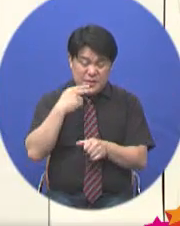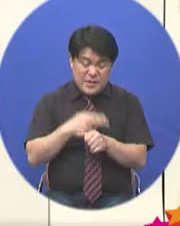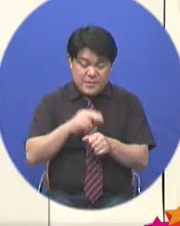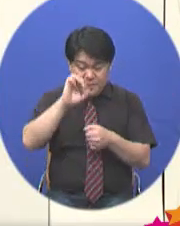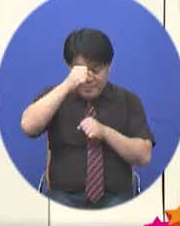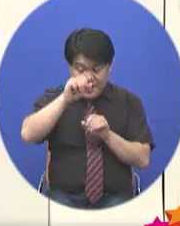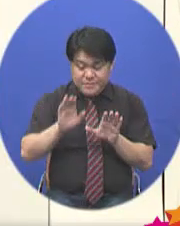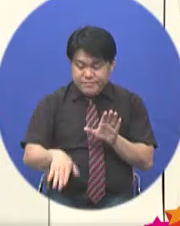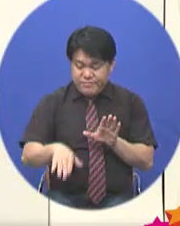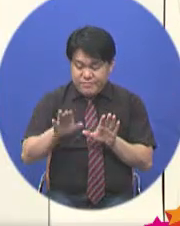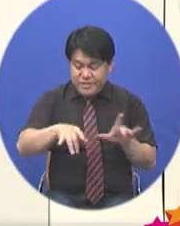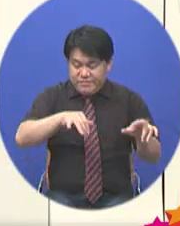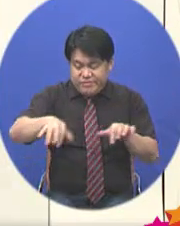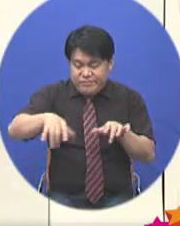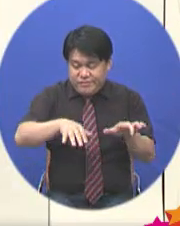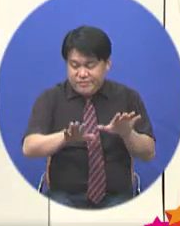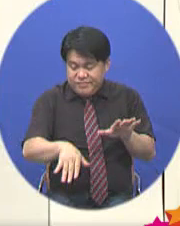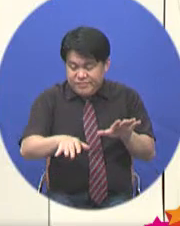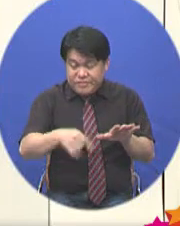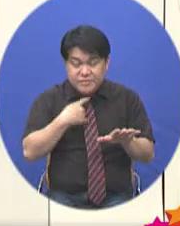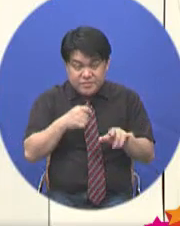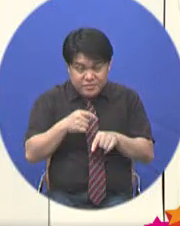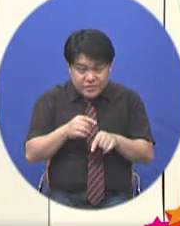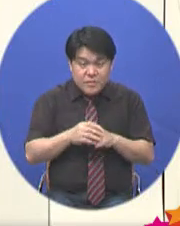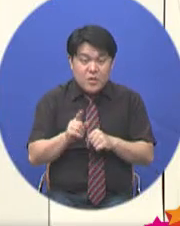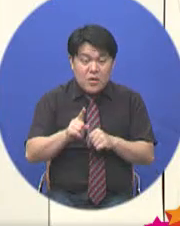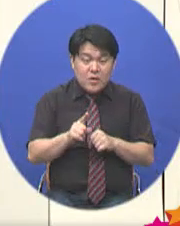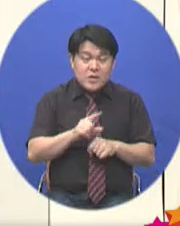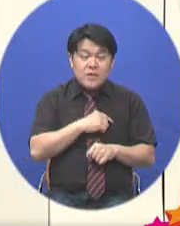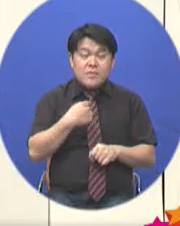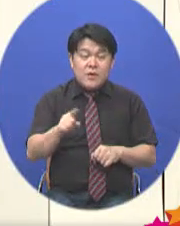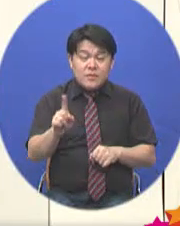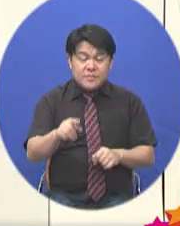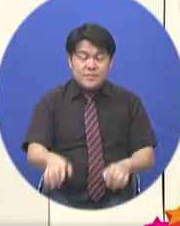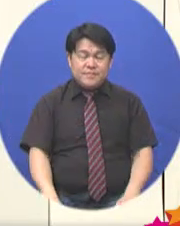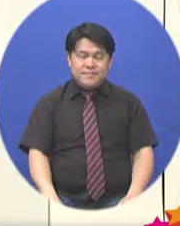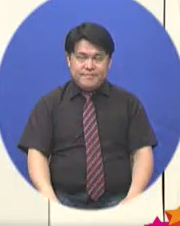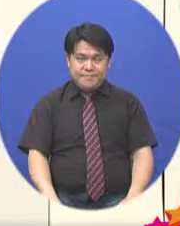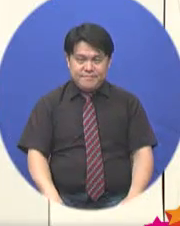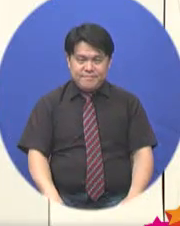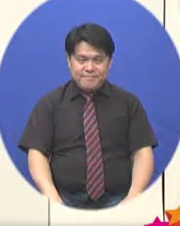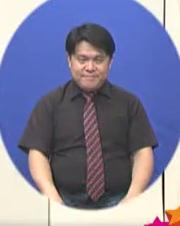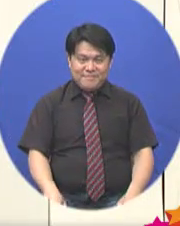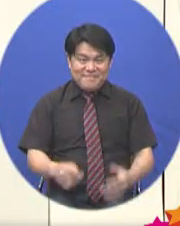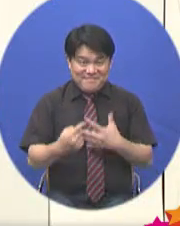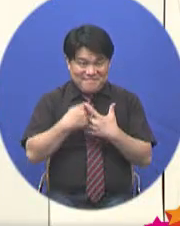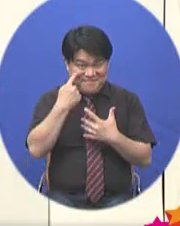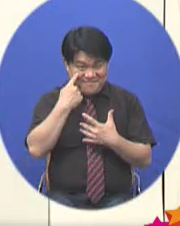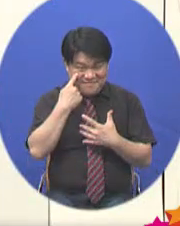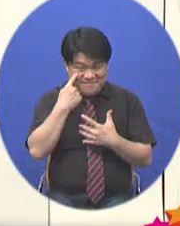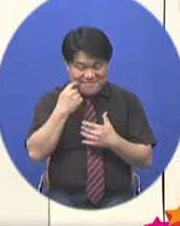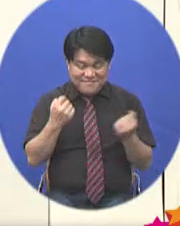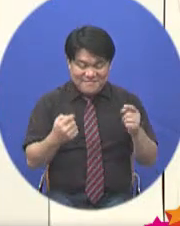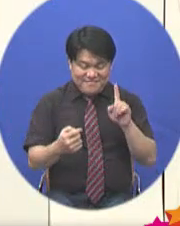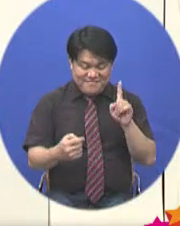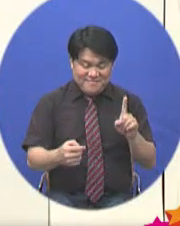치던 그인 거예요. 피아노 그렇죠? 같은 거. 이게 무엇이냐는 그 문제입니다. 네.